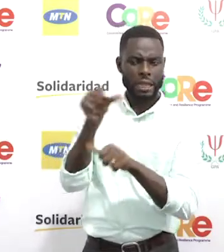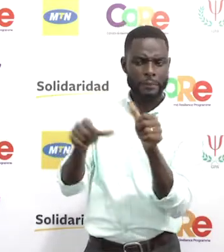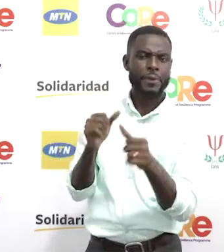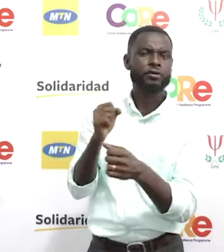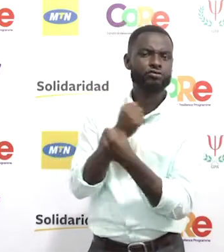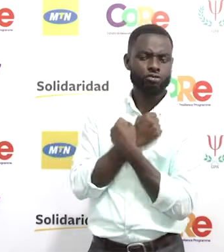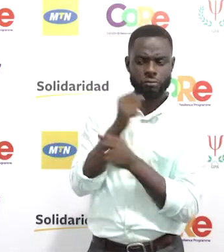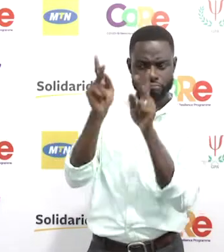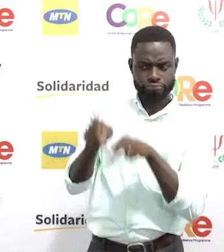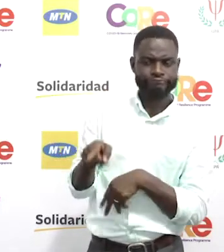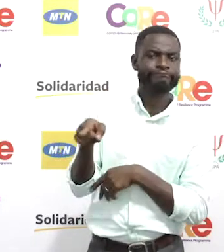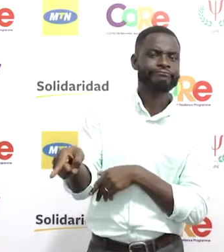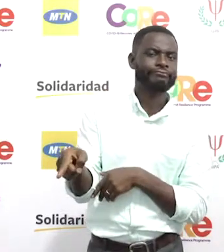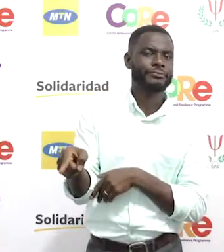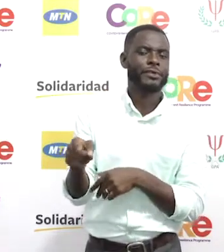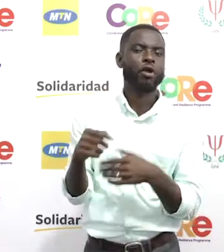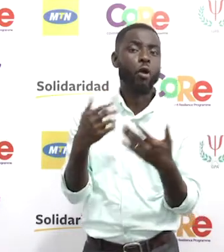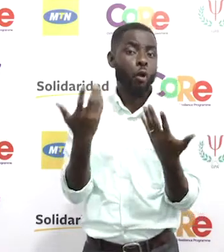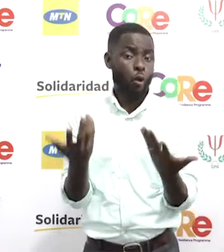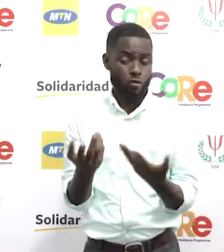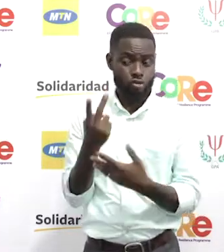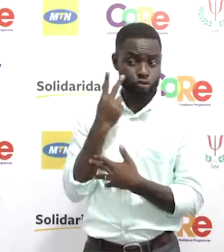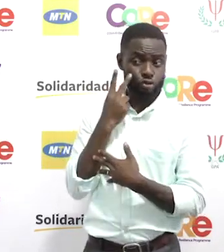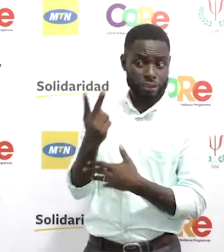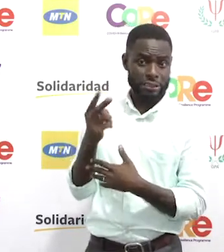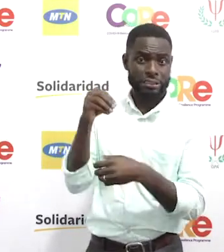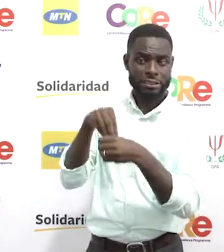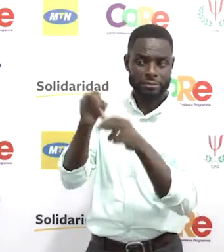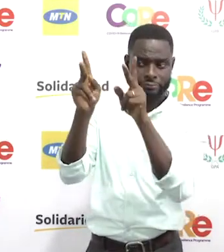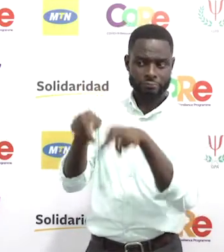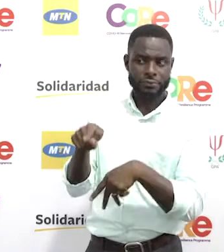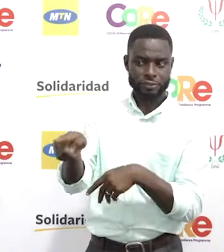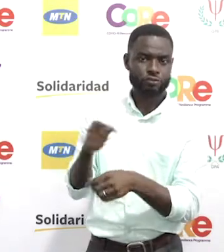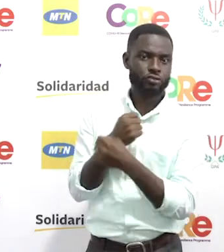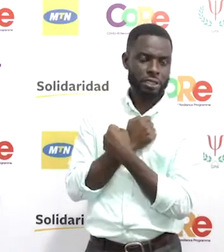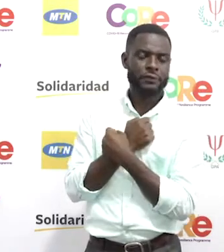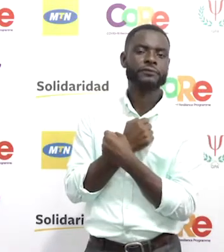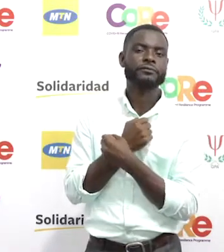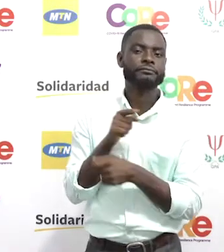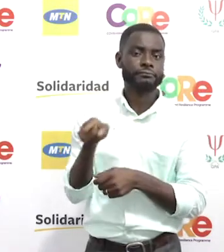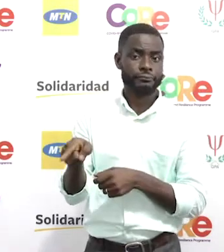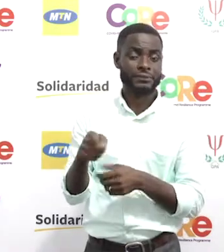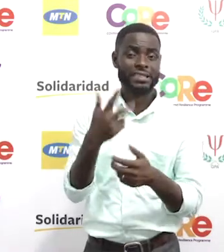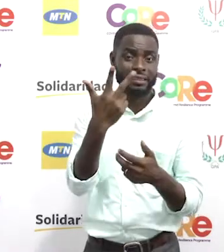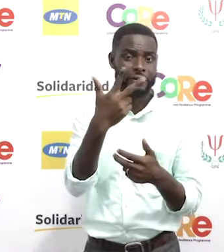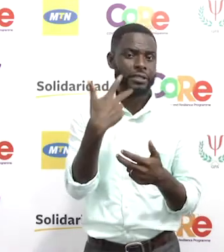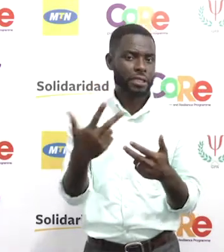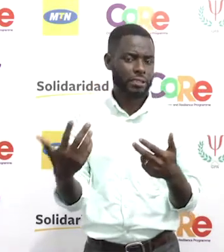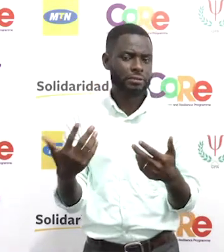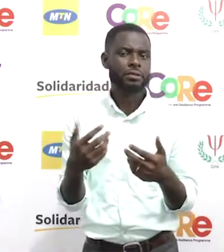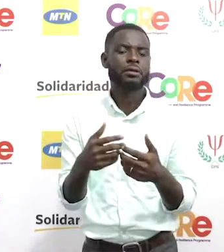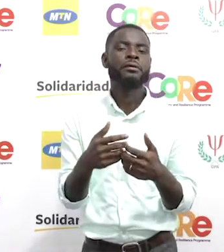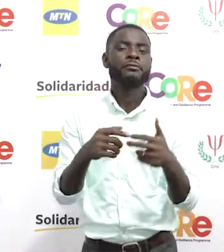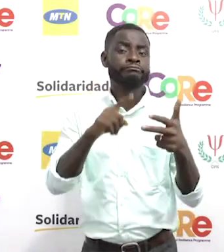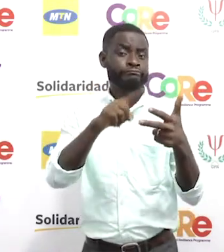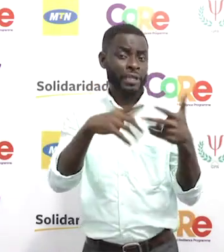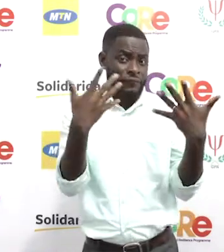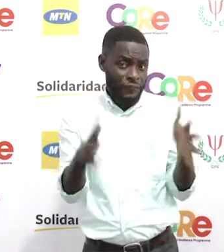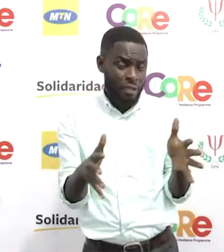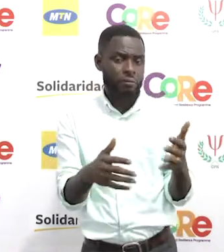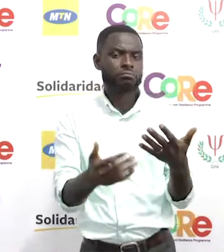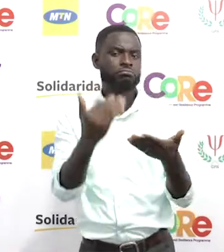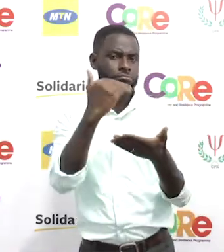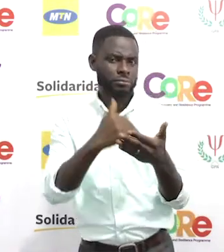bi ete. Ni osumu ye osun lohi. Lo ona ye emlin. Mla moni bi